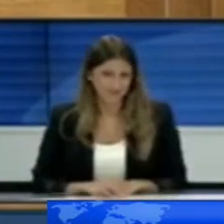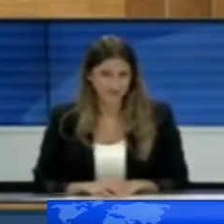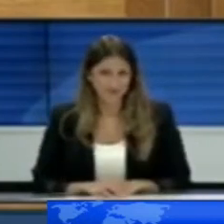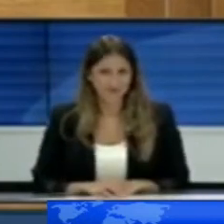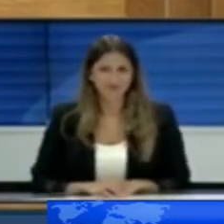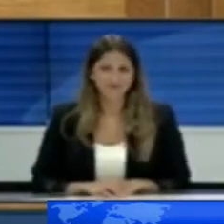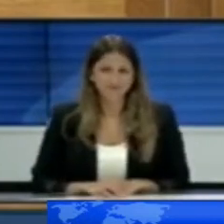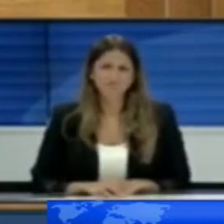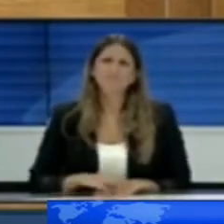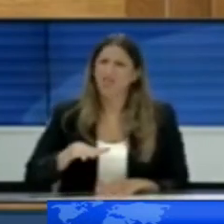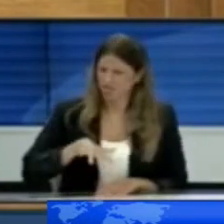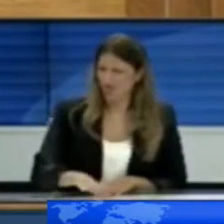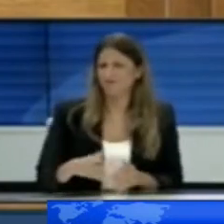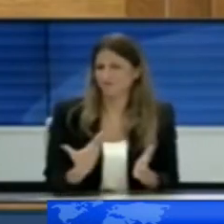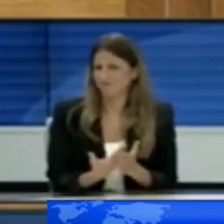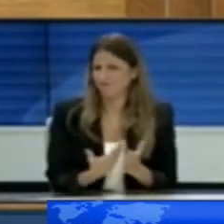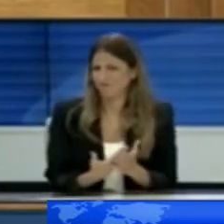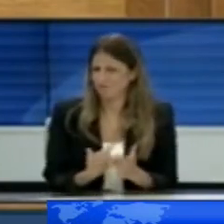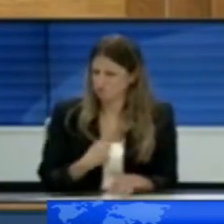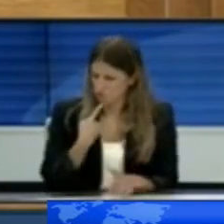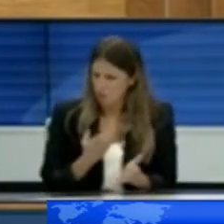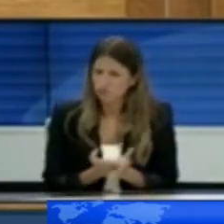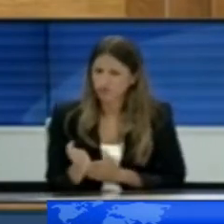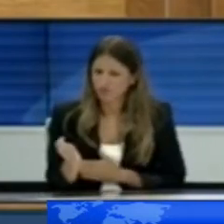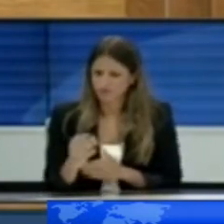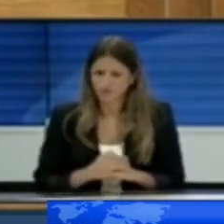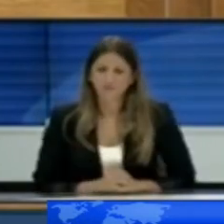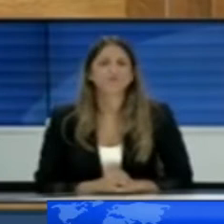από εκεί και πέρα έρχεστε